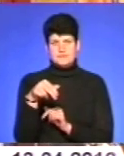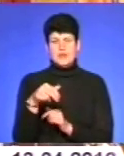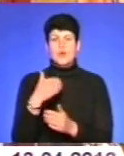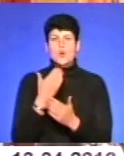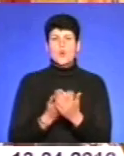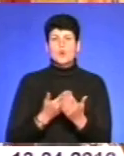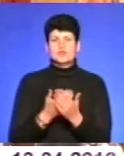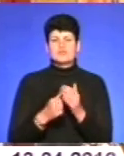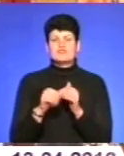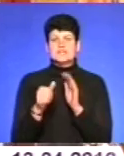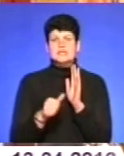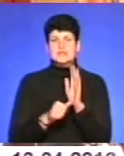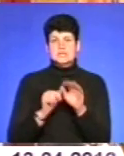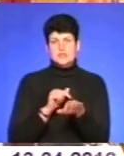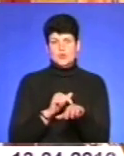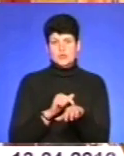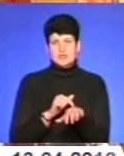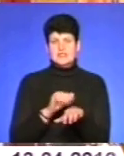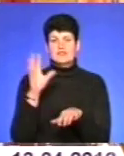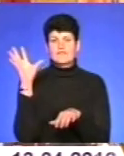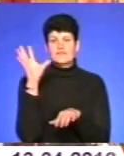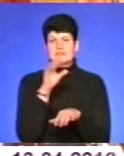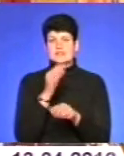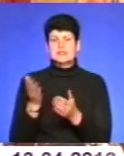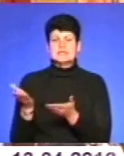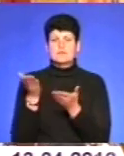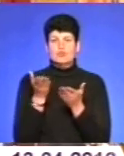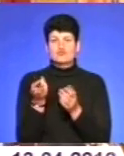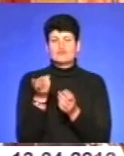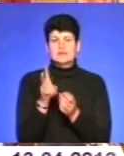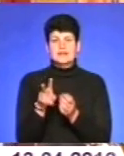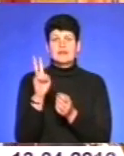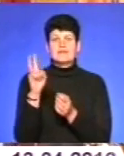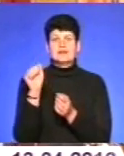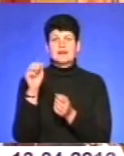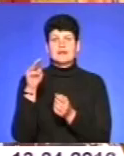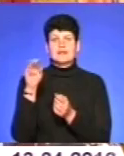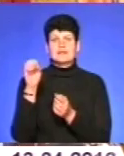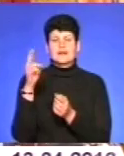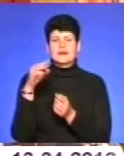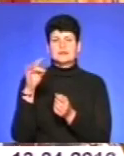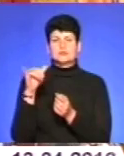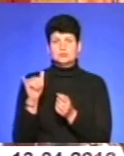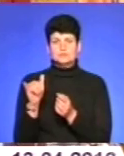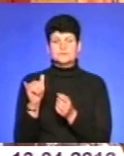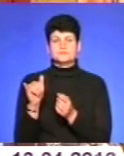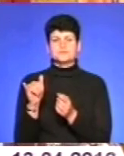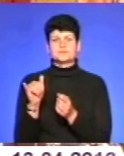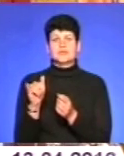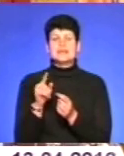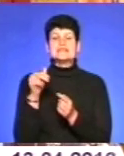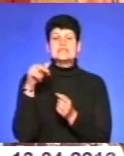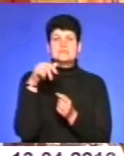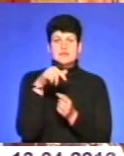Отже, о 16-й годині всіх запрошуємо прийти до катедрального храму Непорочного Зачаття і